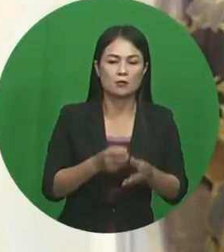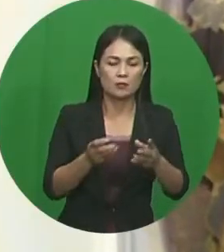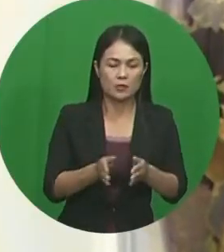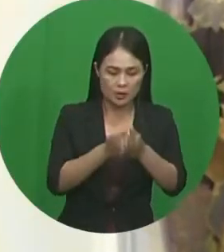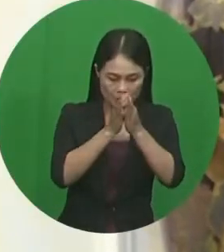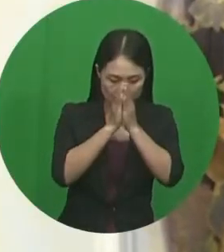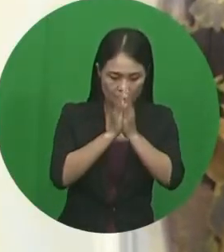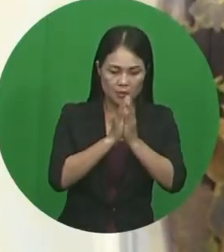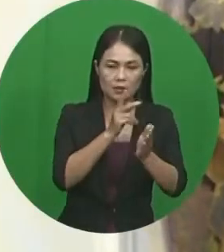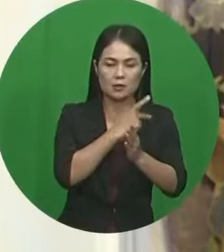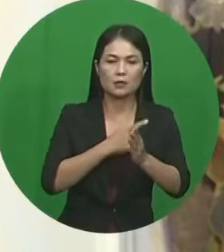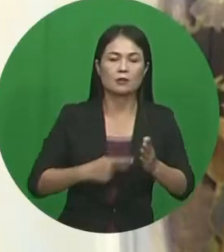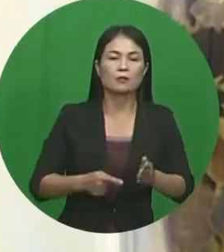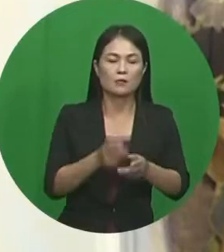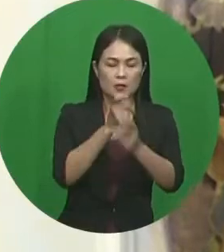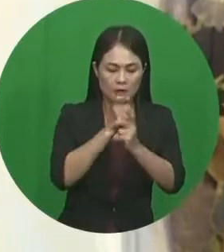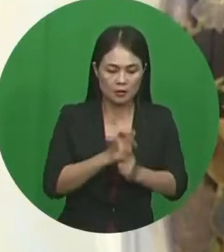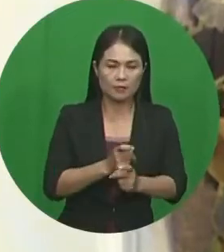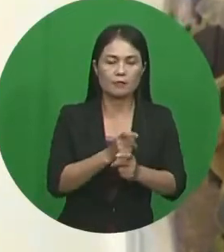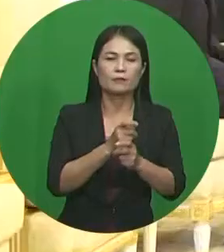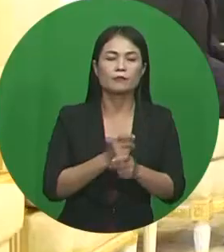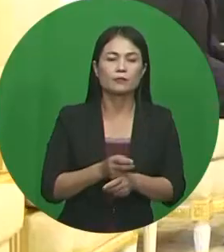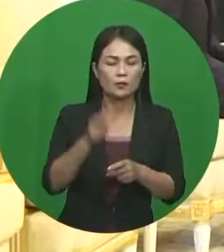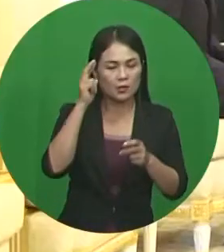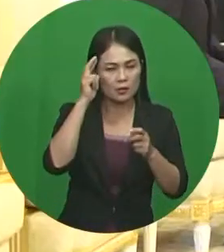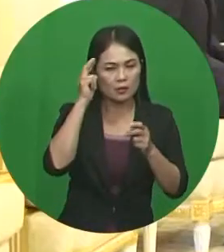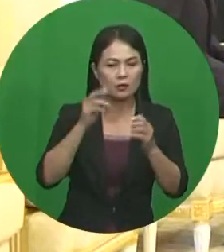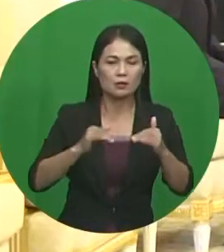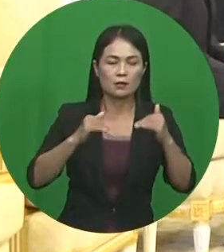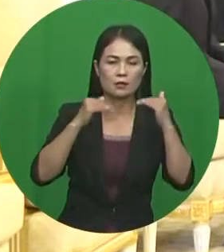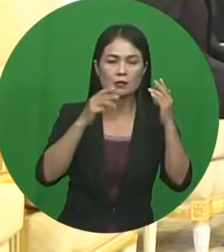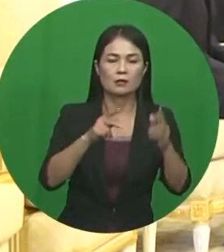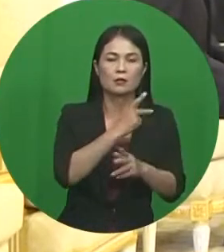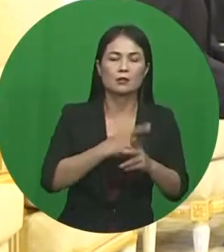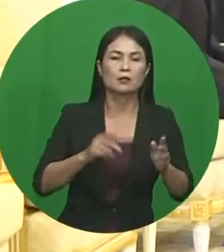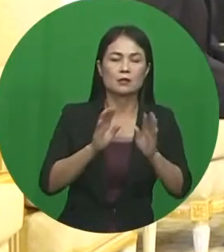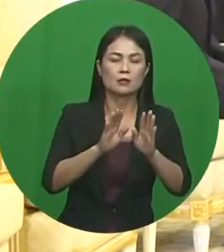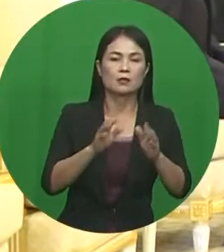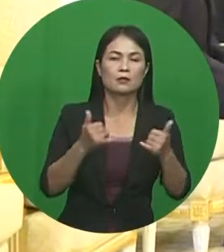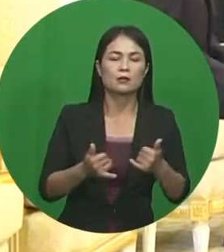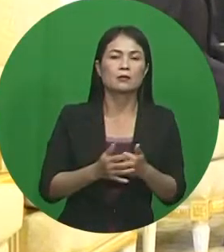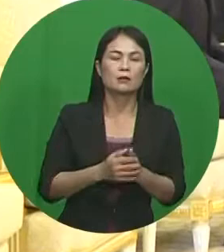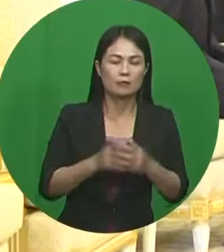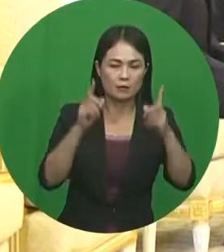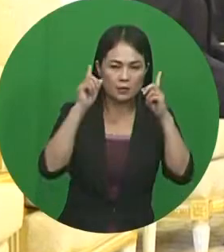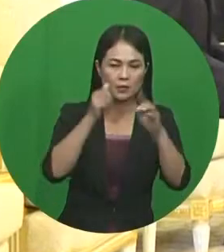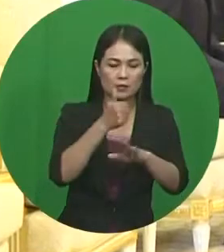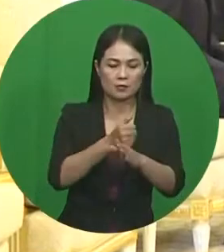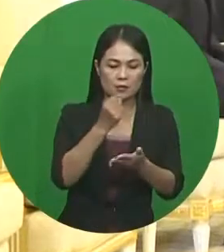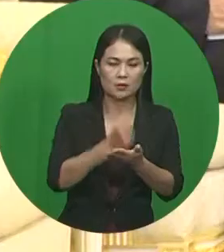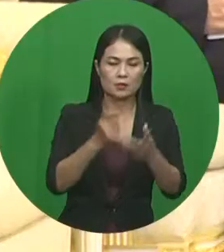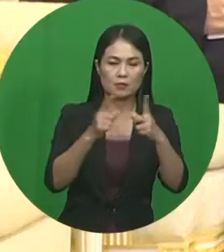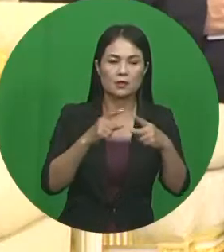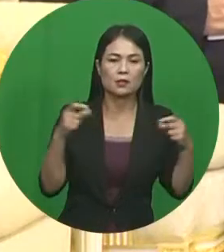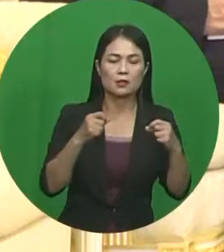ង្គំគាល់ថ្វាយនូវសេចក្តីគោរពនិងរលឹកដ៏ខ្ពង់ខ្ពស់នេះឱកាសដ៏វិសេសវិសាលនេះអាដាមអាកិរិទ្ធទូតជ